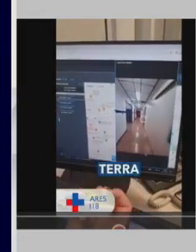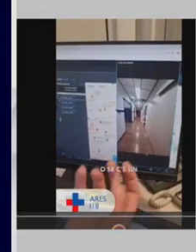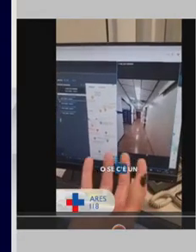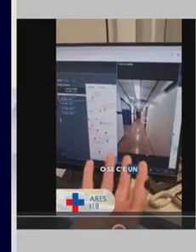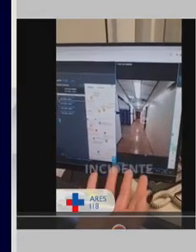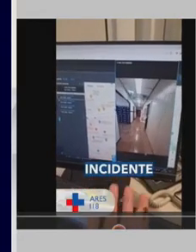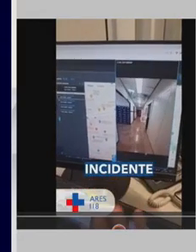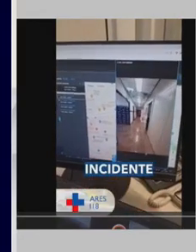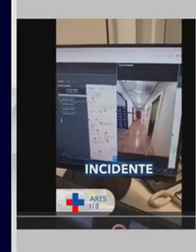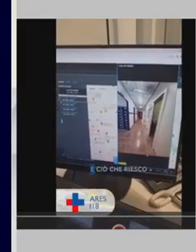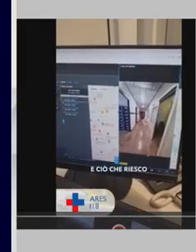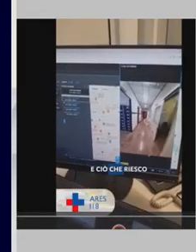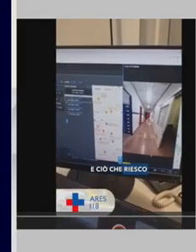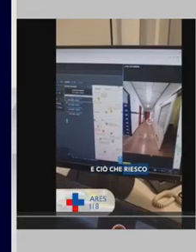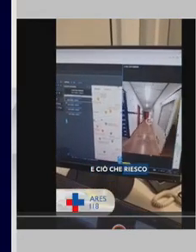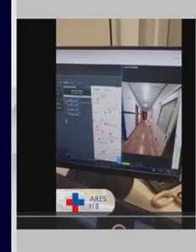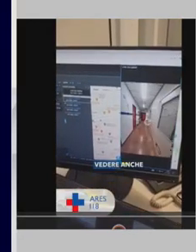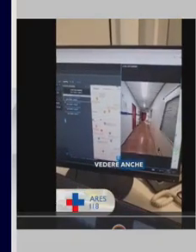Non c'è l'audio.